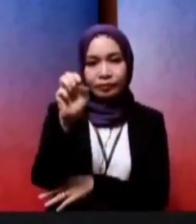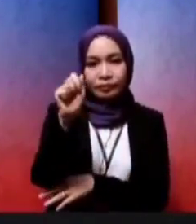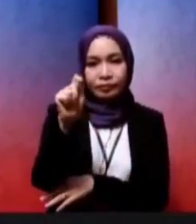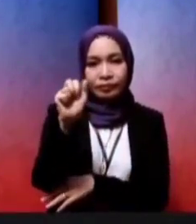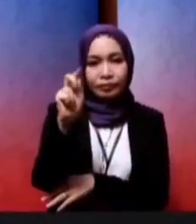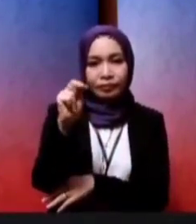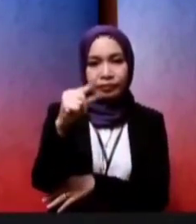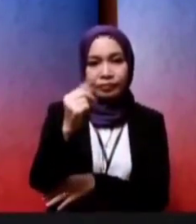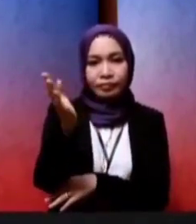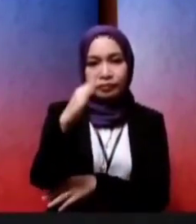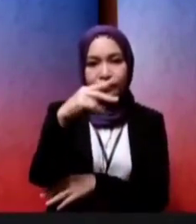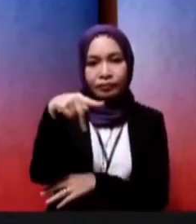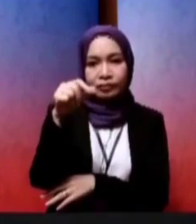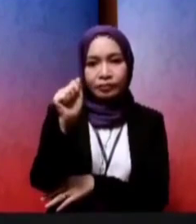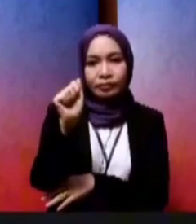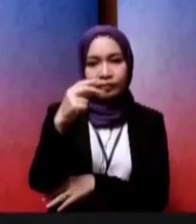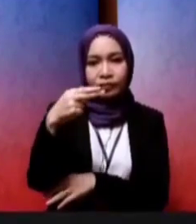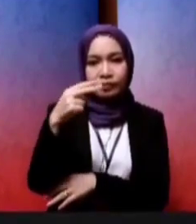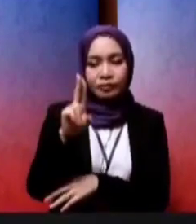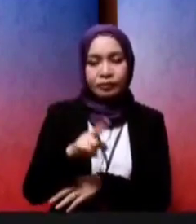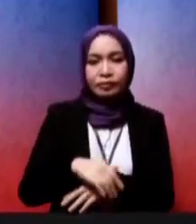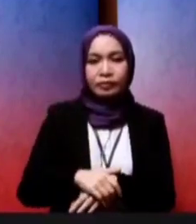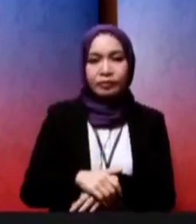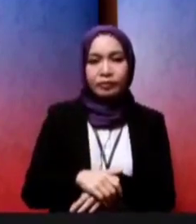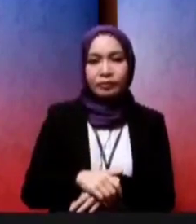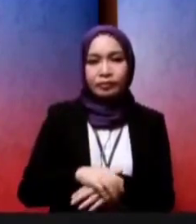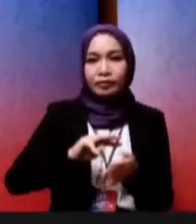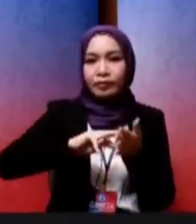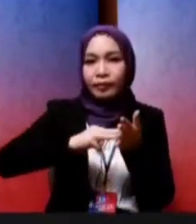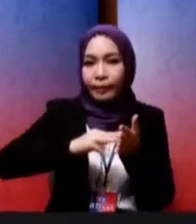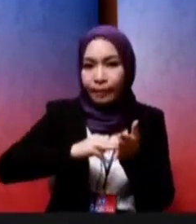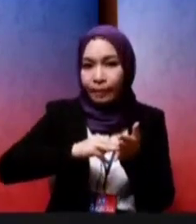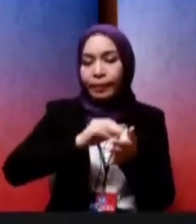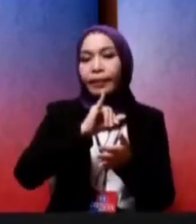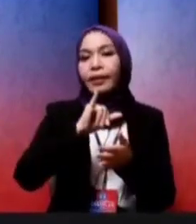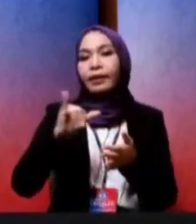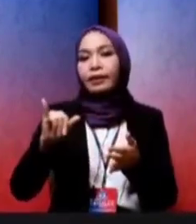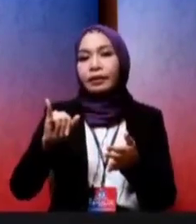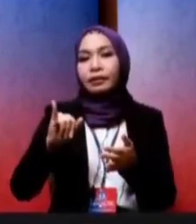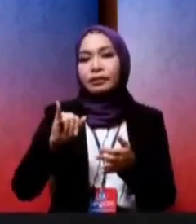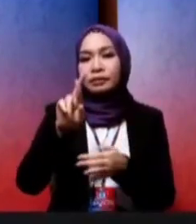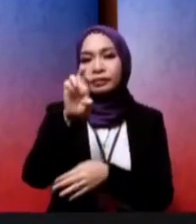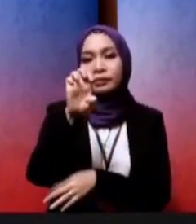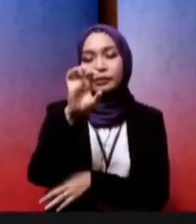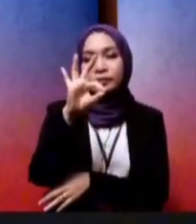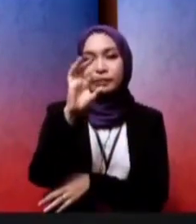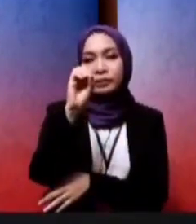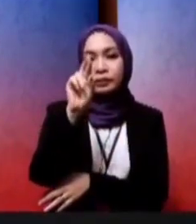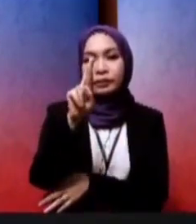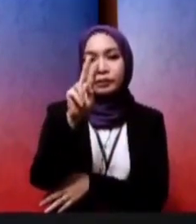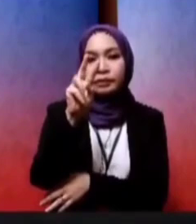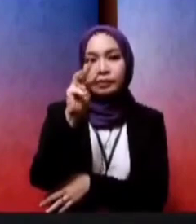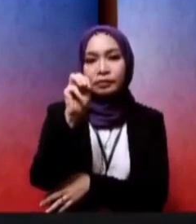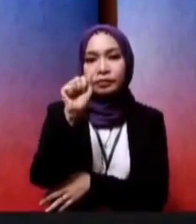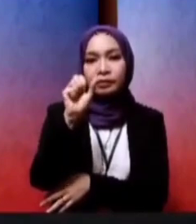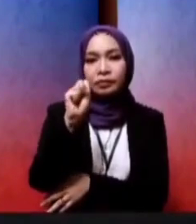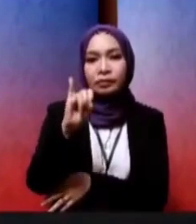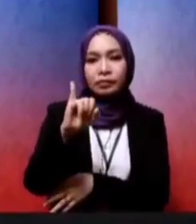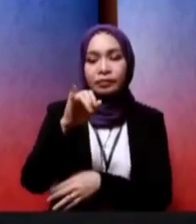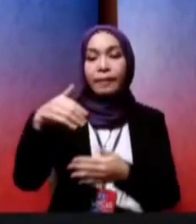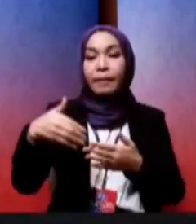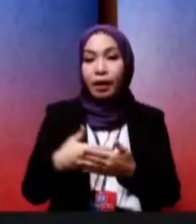kita memaknai reformasi barulah boleh Julang Madani Madani kali pertama diungkapkan tahun